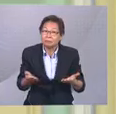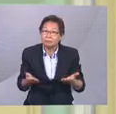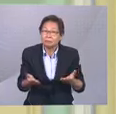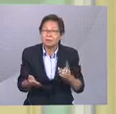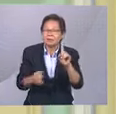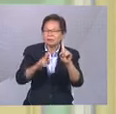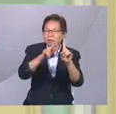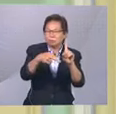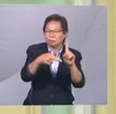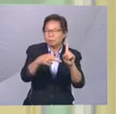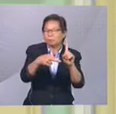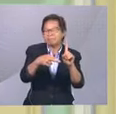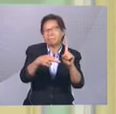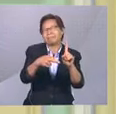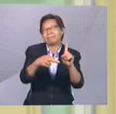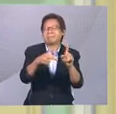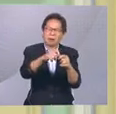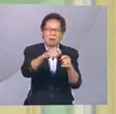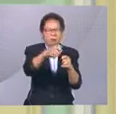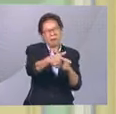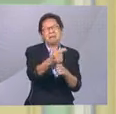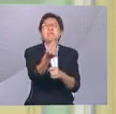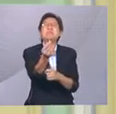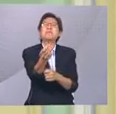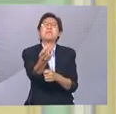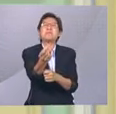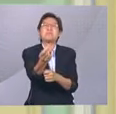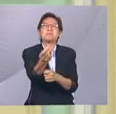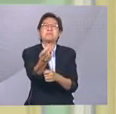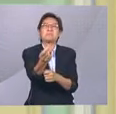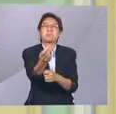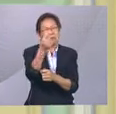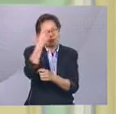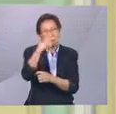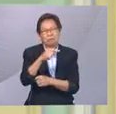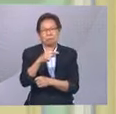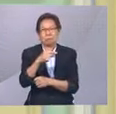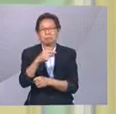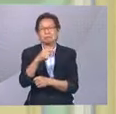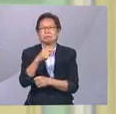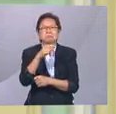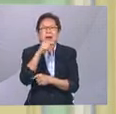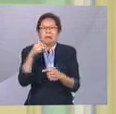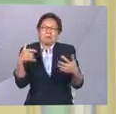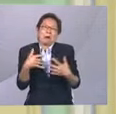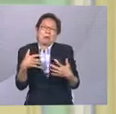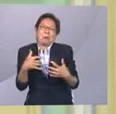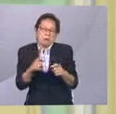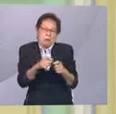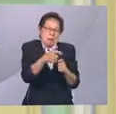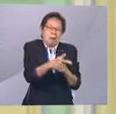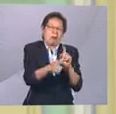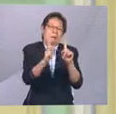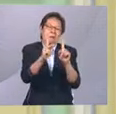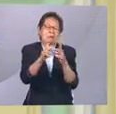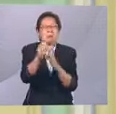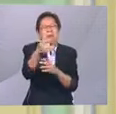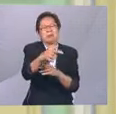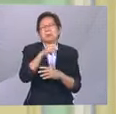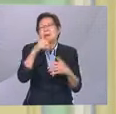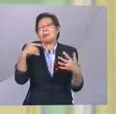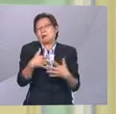1000 tidak dianggap begitu tinggi untuk menakutkan mereka yang terus ingkar